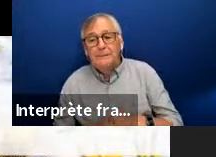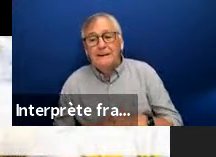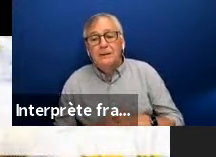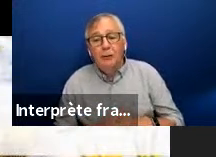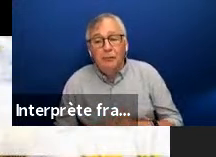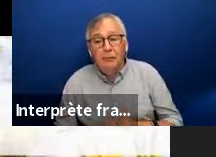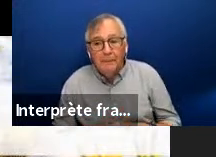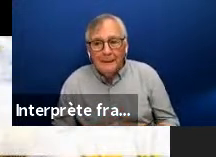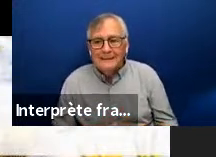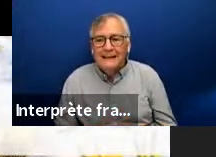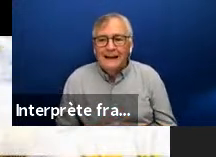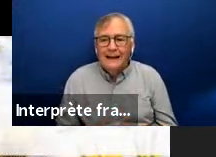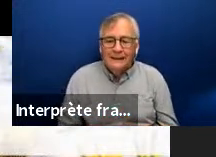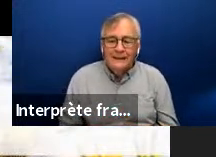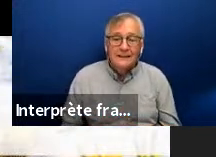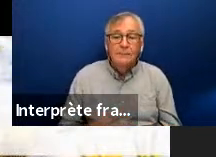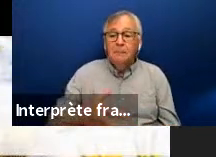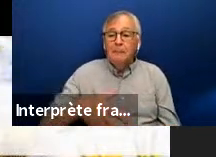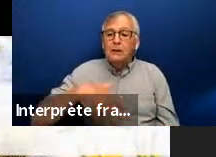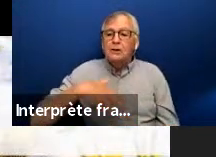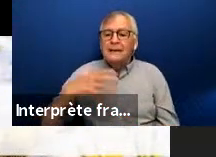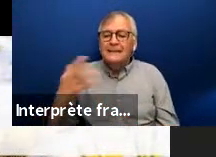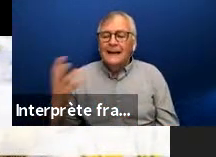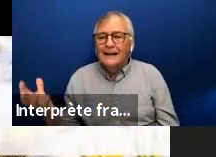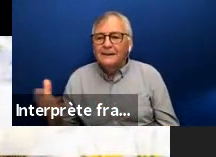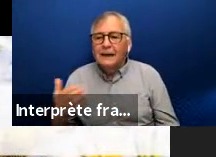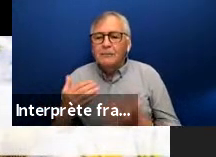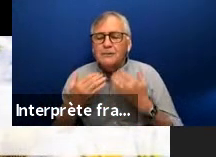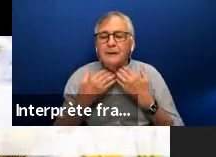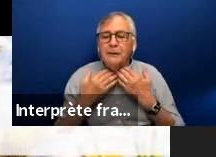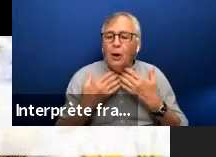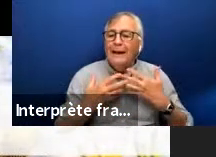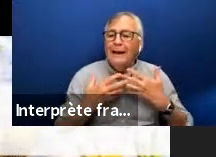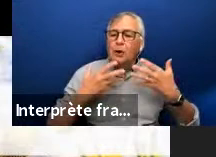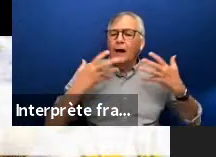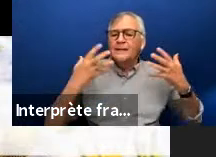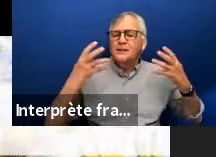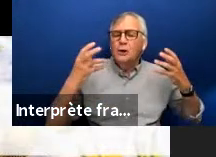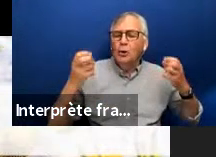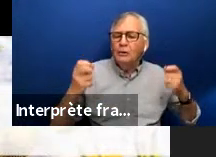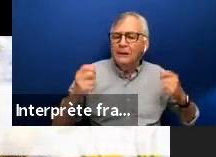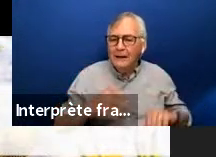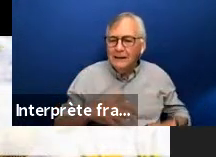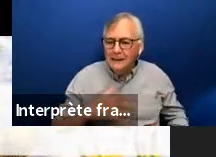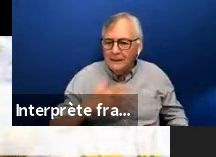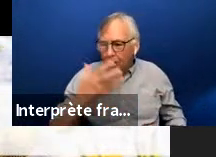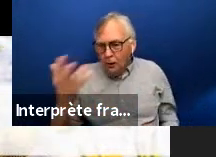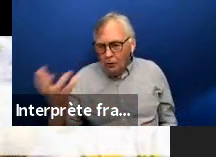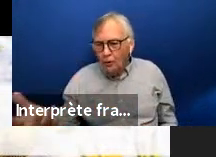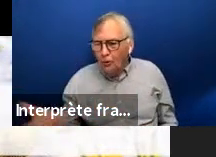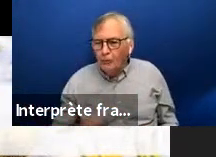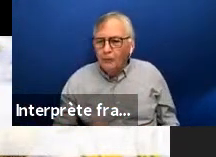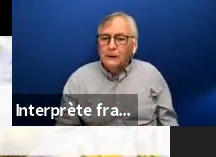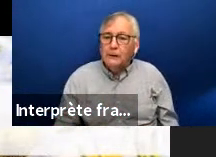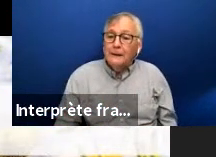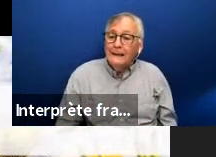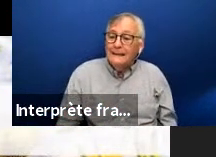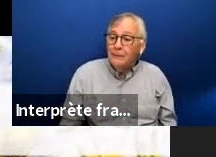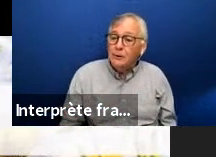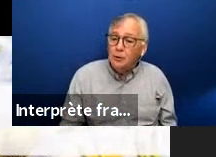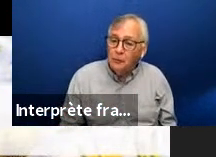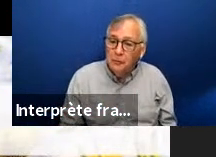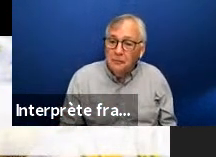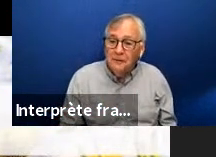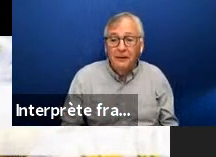que l'expression fait partie de la langue des signes. Chez les entendants, vous avez de l'intonation qui varie selon